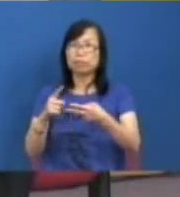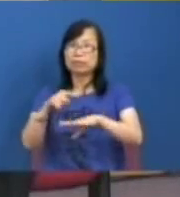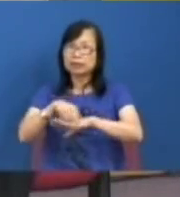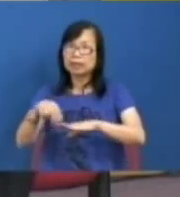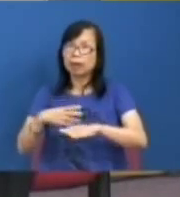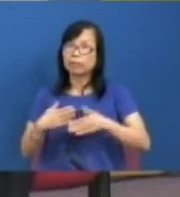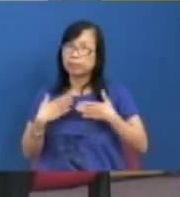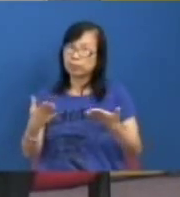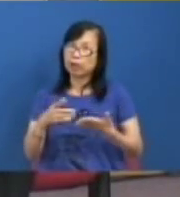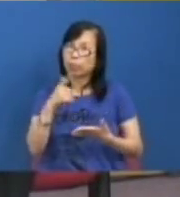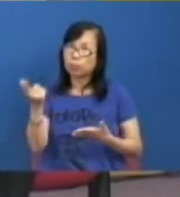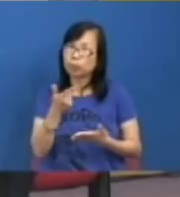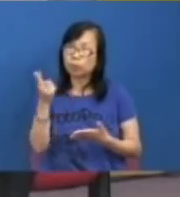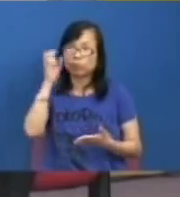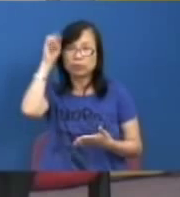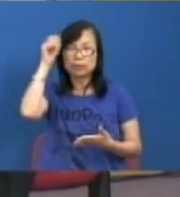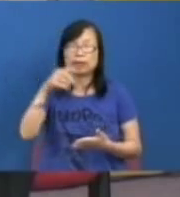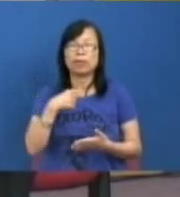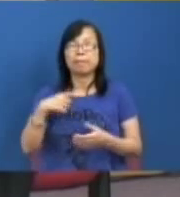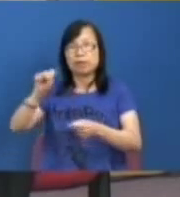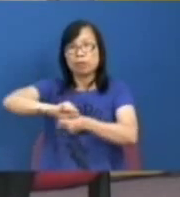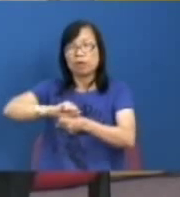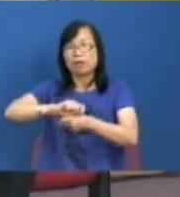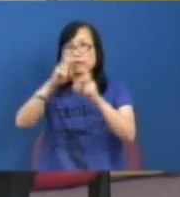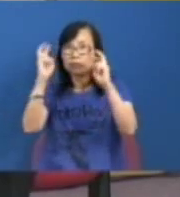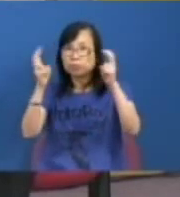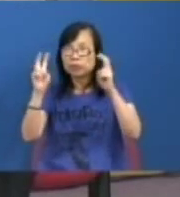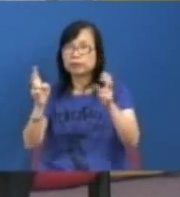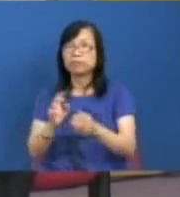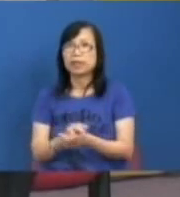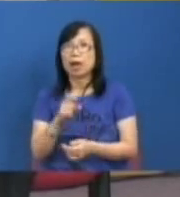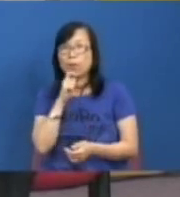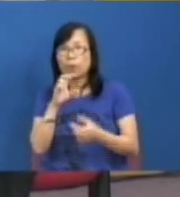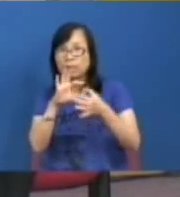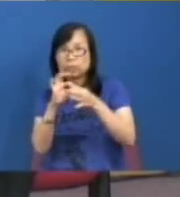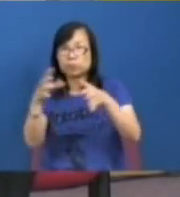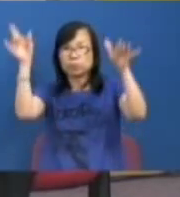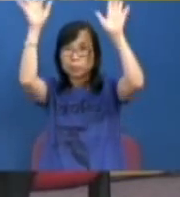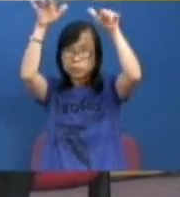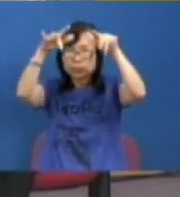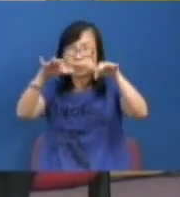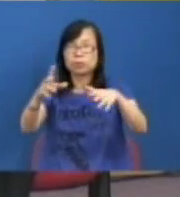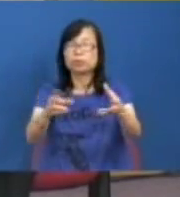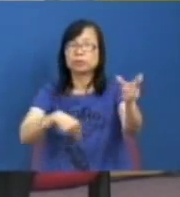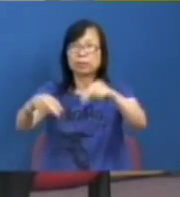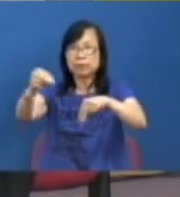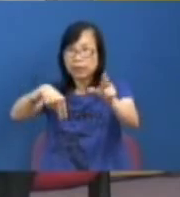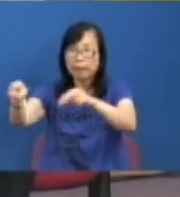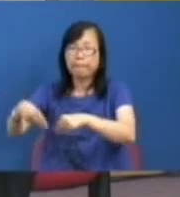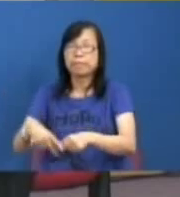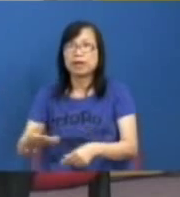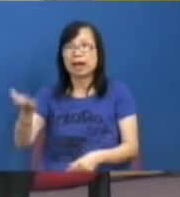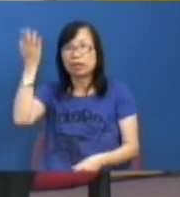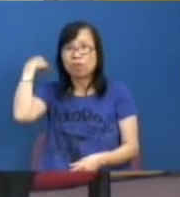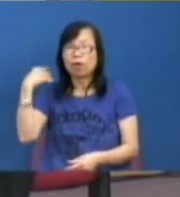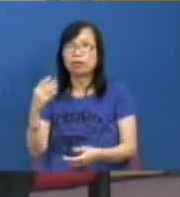意見啦。咁我又想加多個話題，即係請教你。咁就係、是關於雨水收集嗰啲嘅。咁如果雨水收集咧，過去我哋